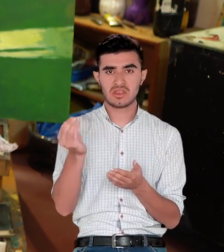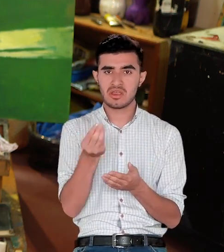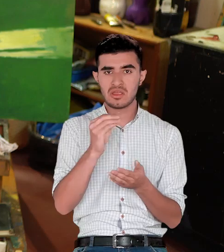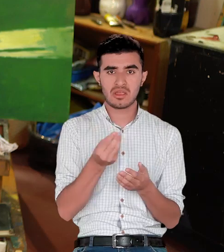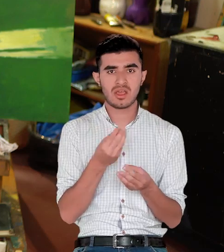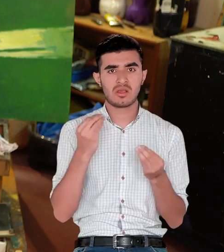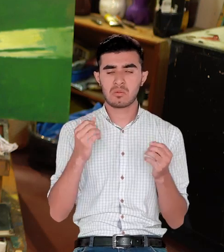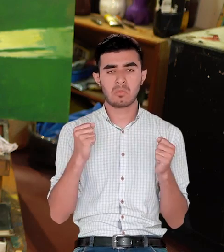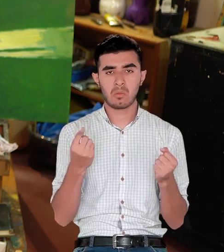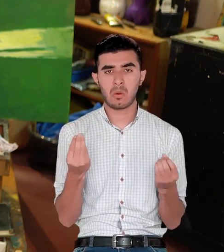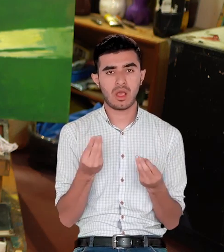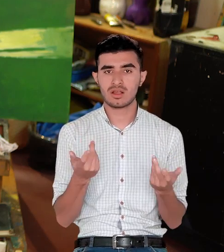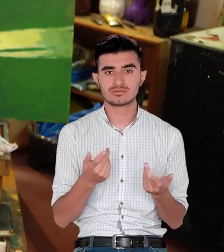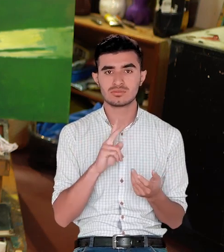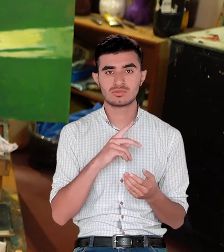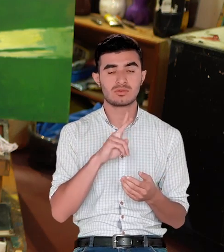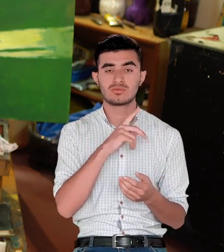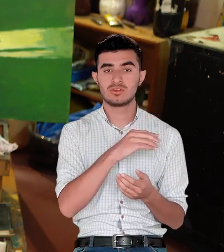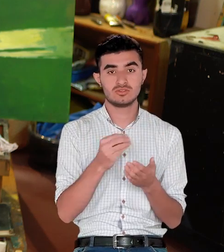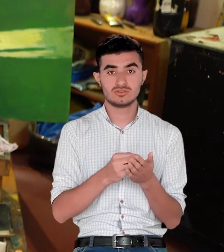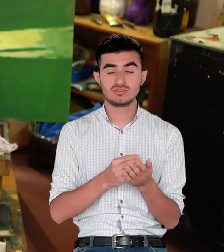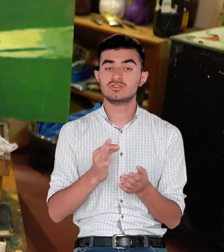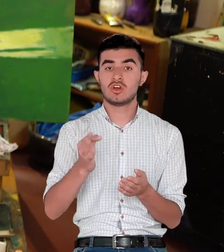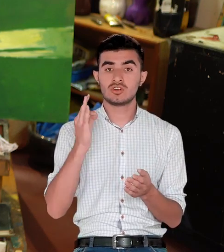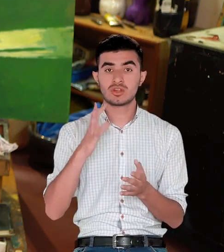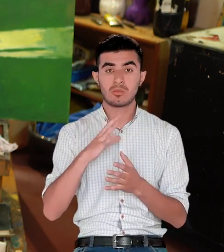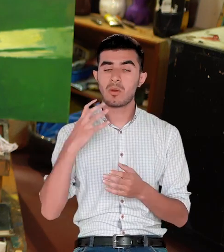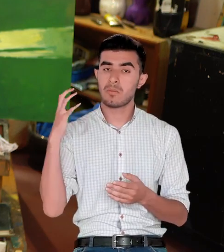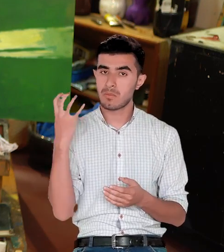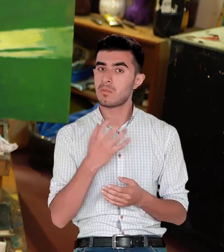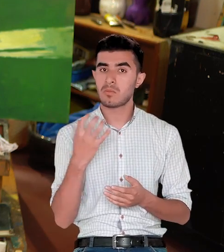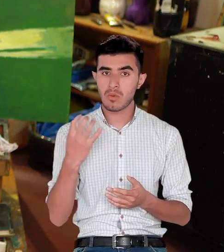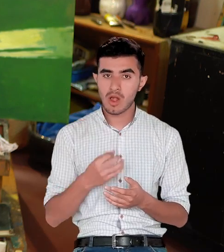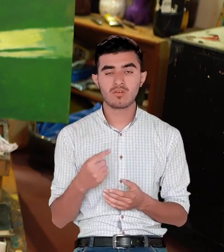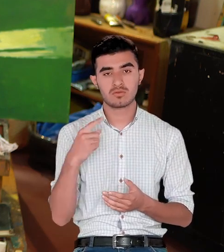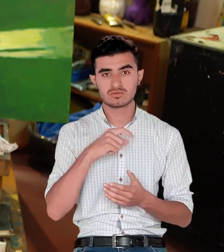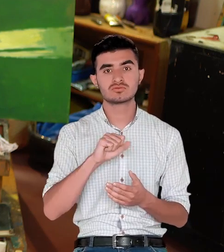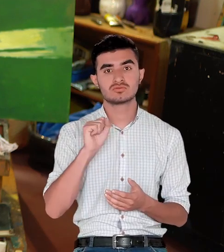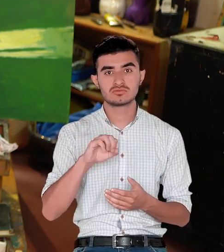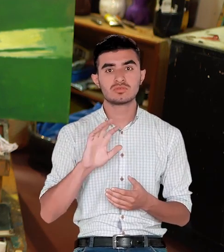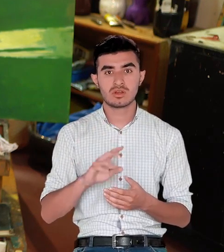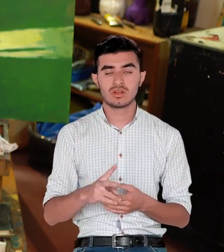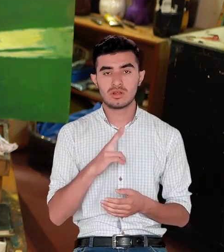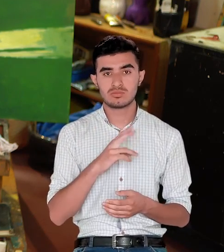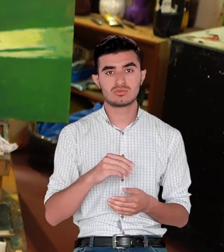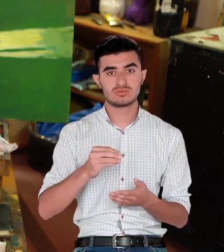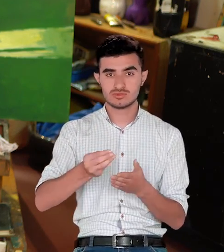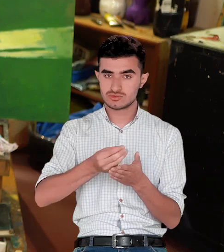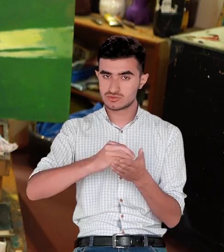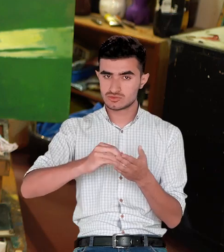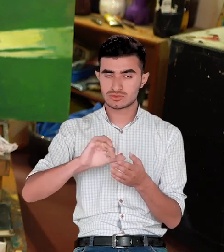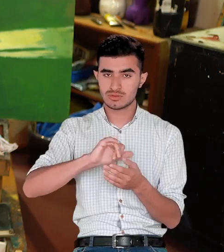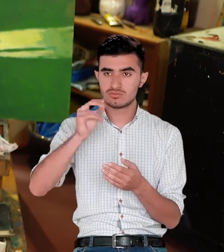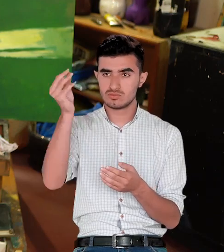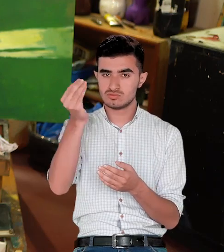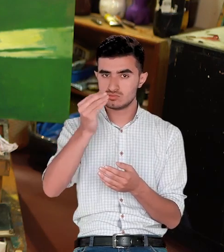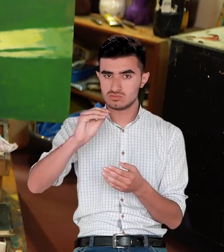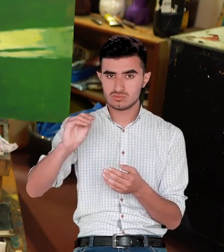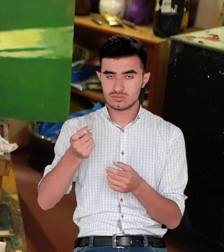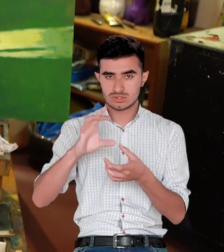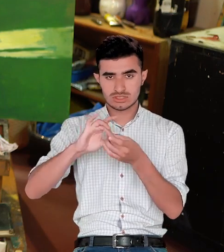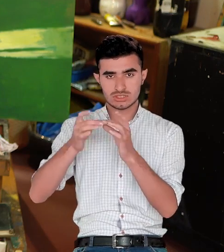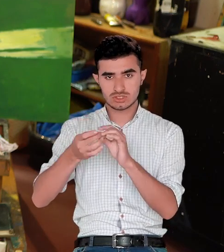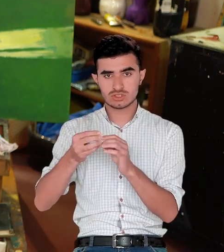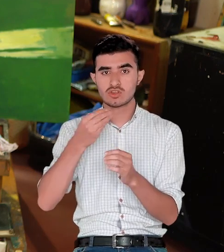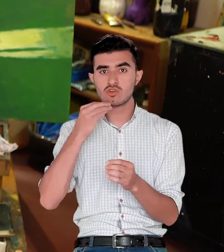میں، کہ بس کا ایکسٹمپور جسے ہوتا ہے، تو وہ آپ لکھتے، اس میں کوئی بناوٹ نہیں ہے، وہ لکھتے جا رہے ہیں، اور وہی خوبصورت ہے. یہ